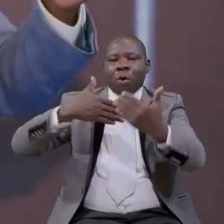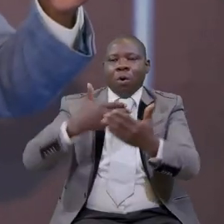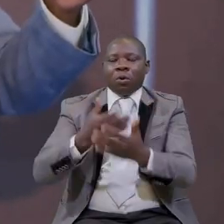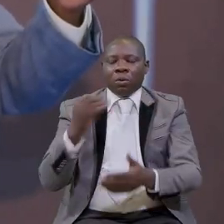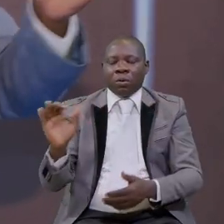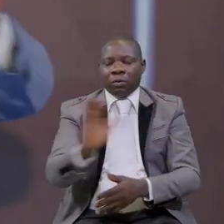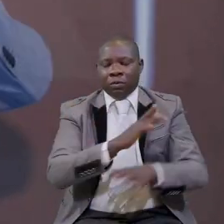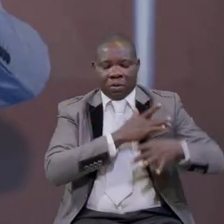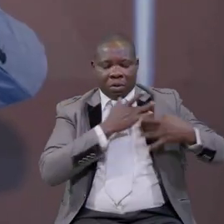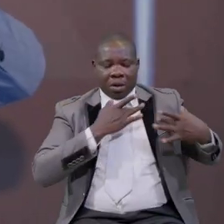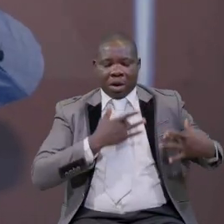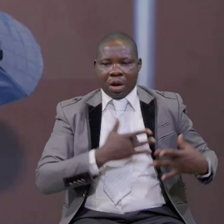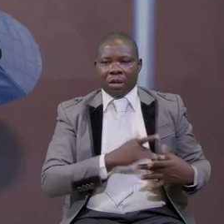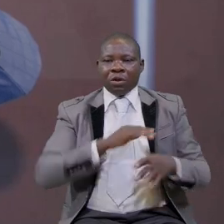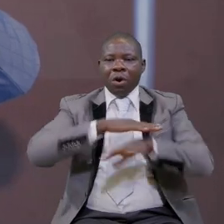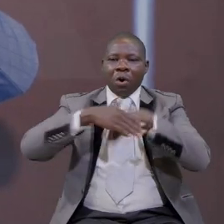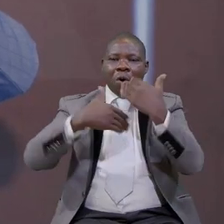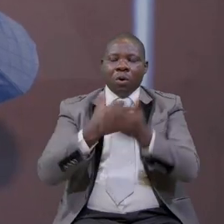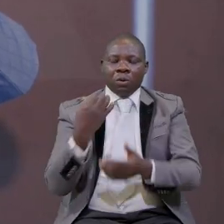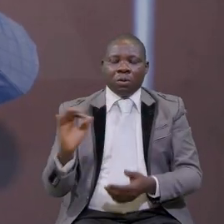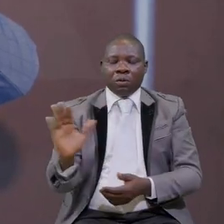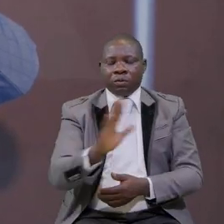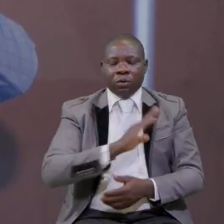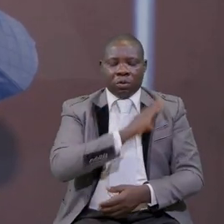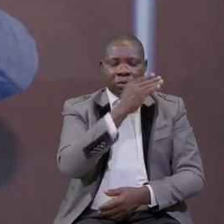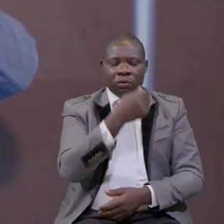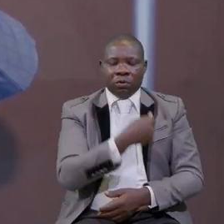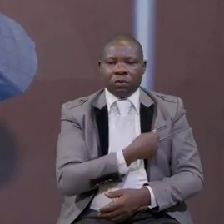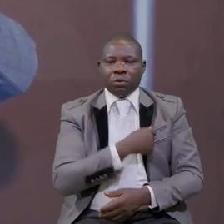Tout ton cœur. Toute ton âme,